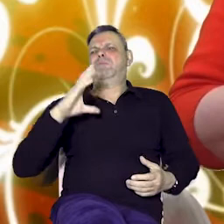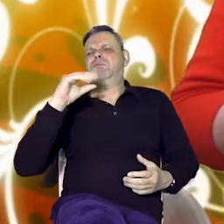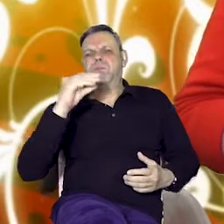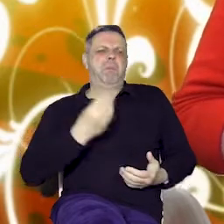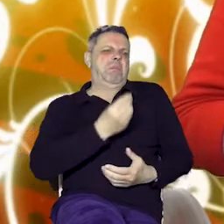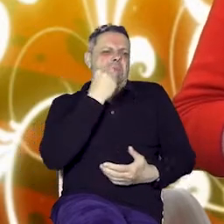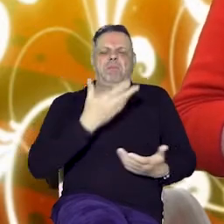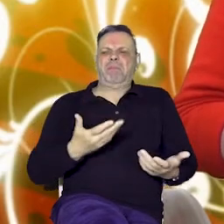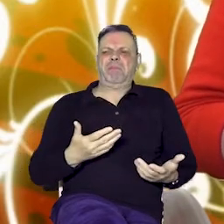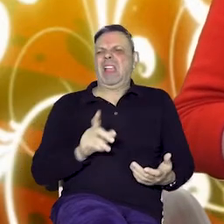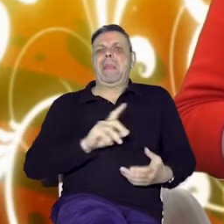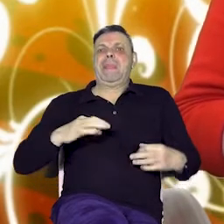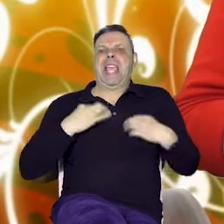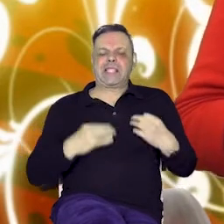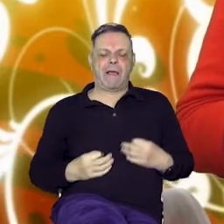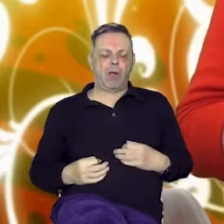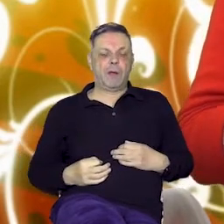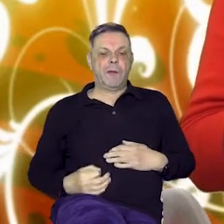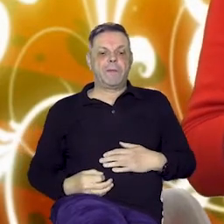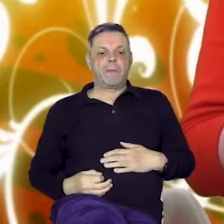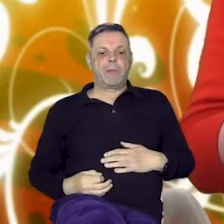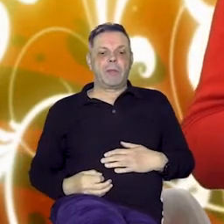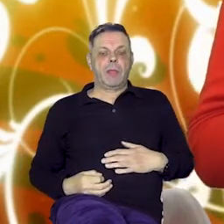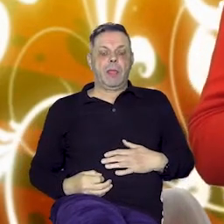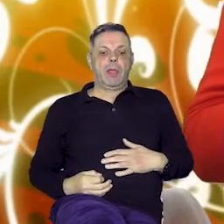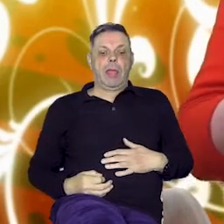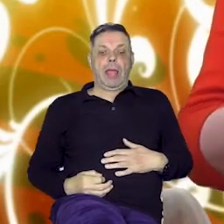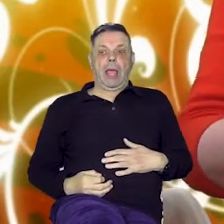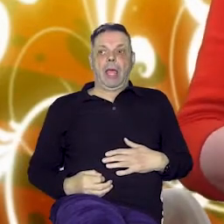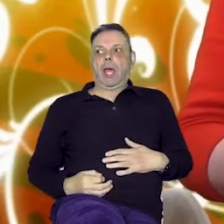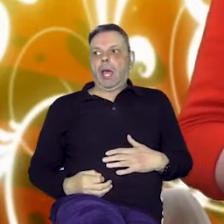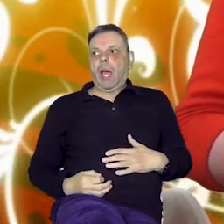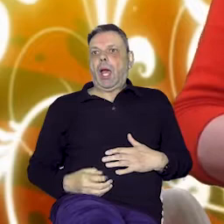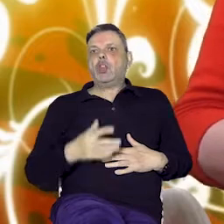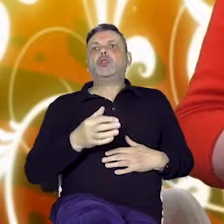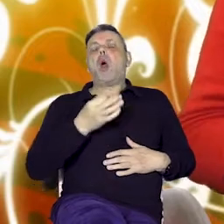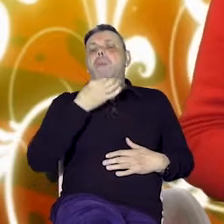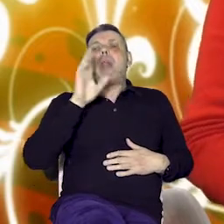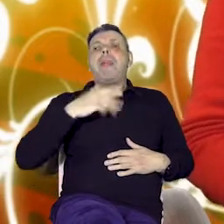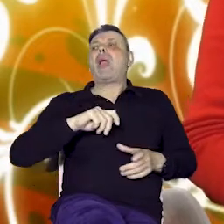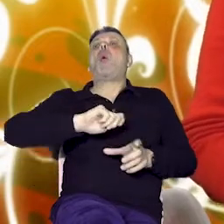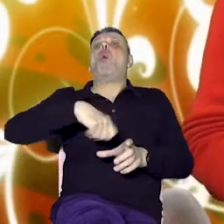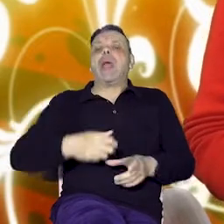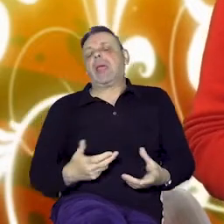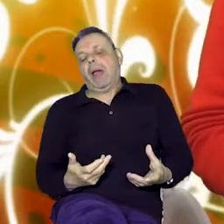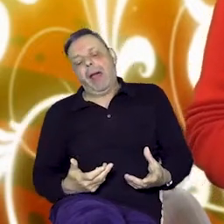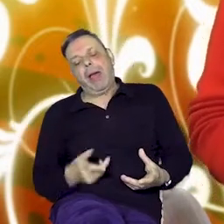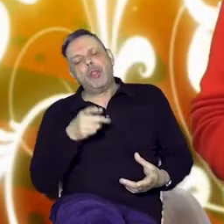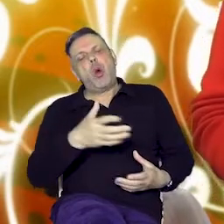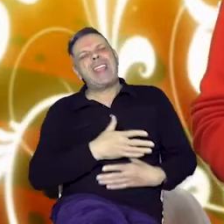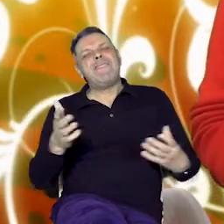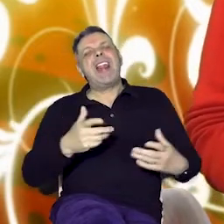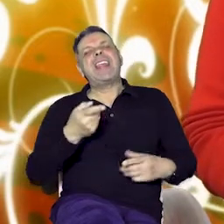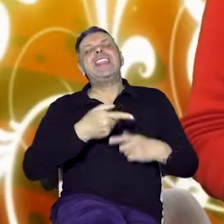krasnu, nažalost, znate, nego prirediti obrok, nego skuhati. Mislim da to je jedan veliki dio problema.